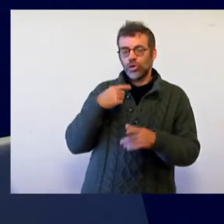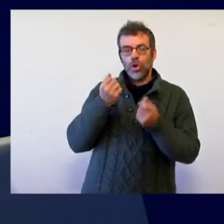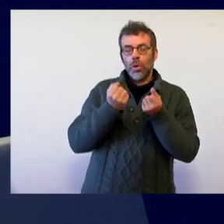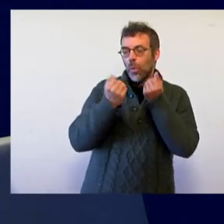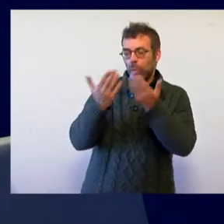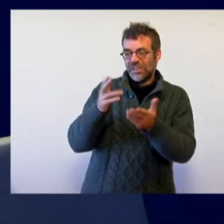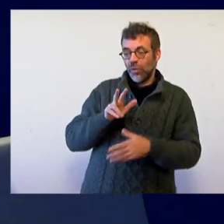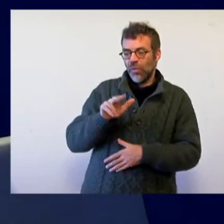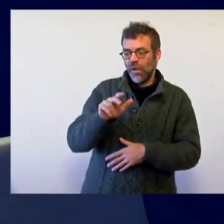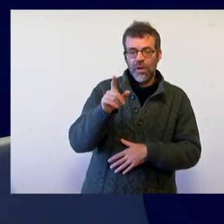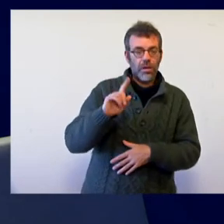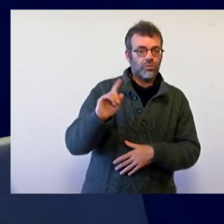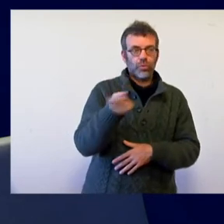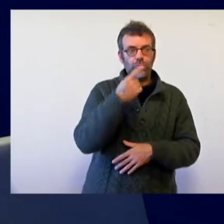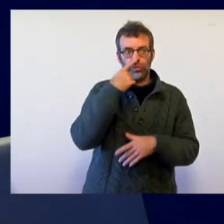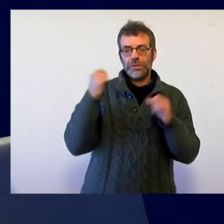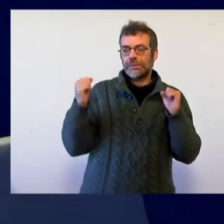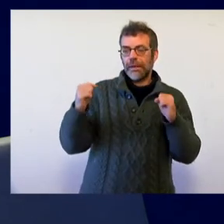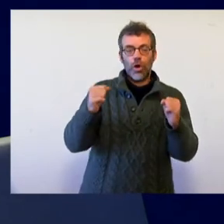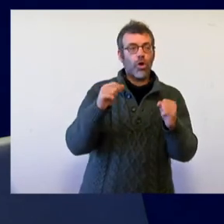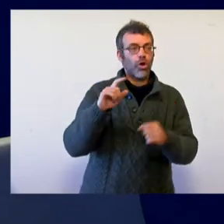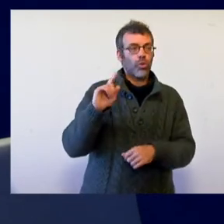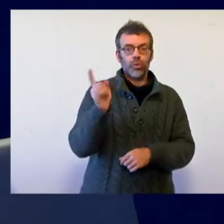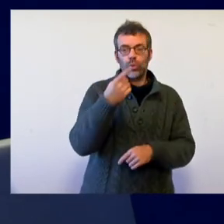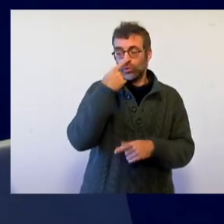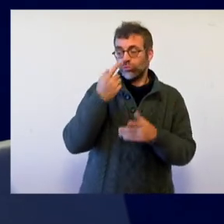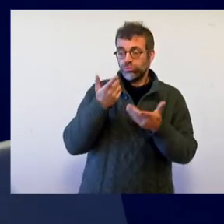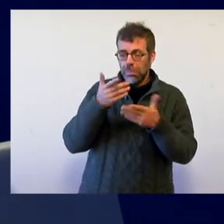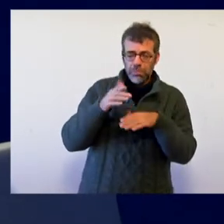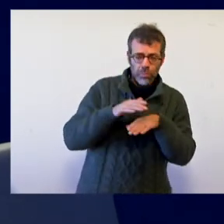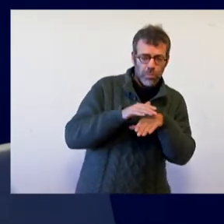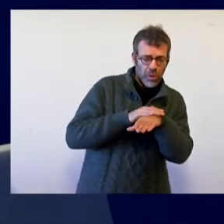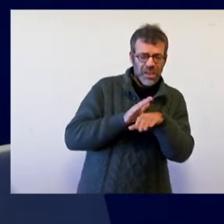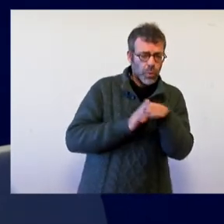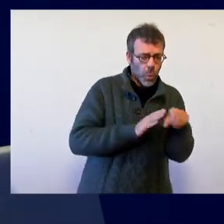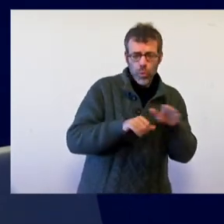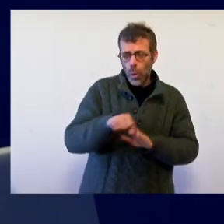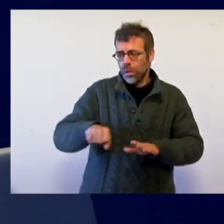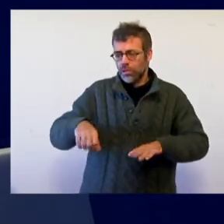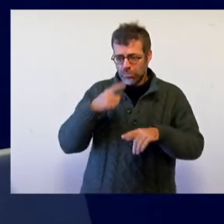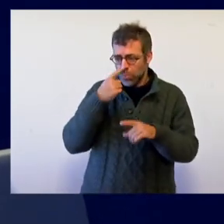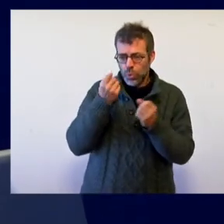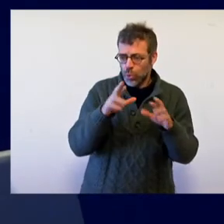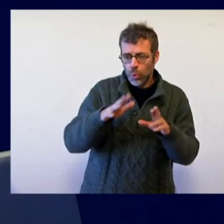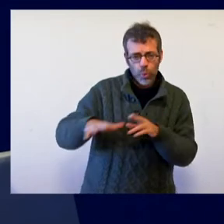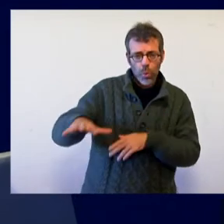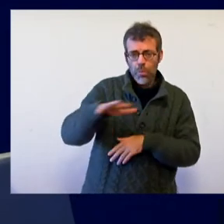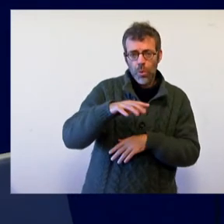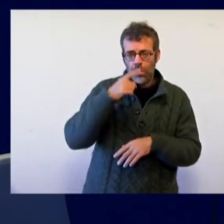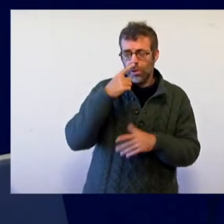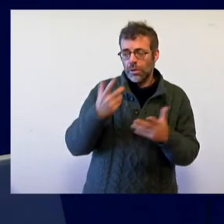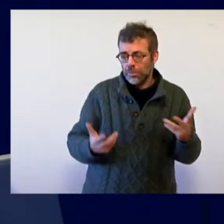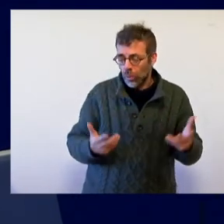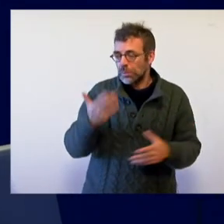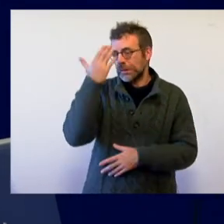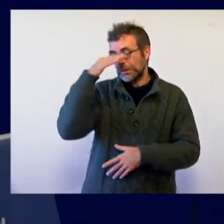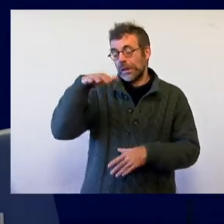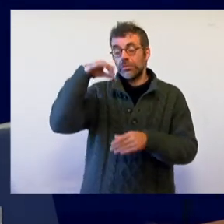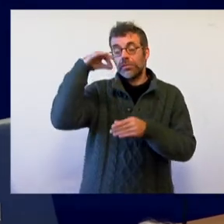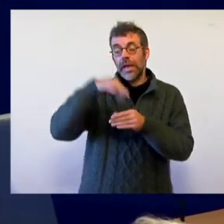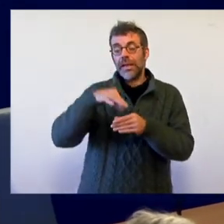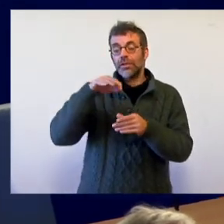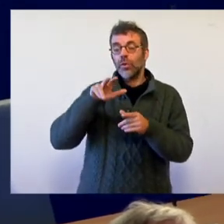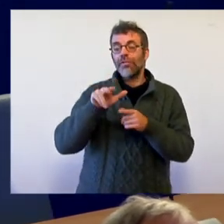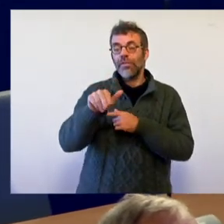l'unanimité parmi nous, quelle que soit notre sensibilité politique. Vous le savez, il y a des élections cruciales qui vont avoir lieu dans notre pays,